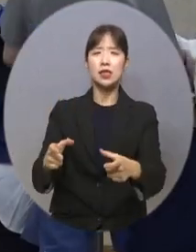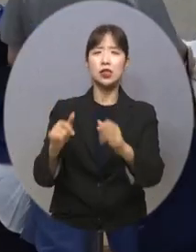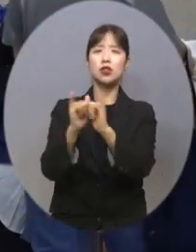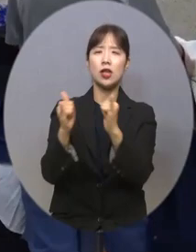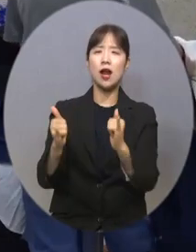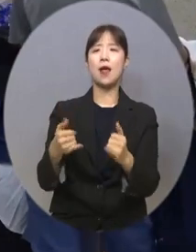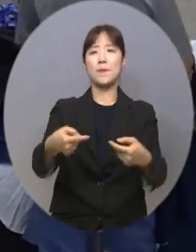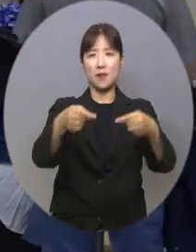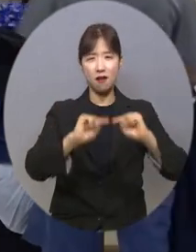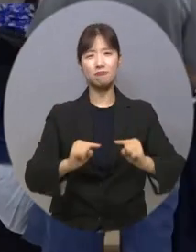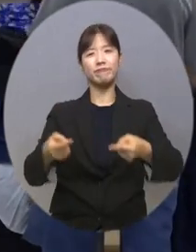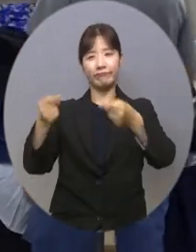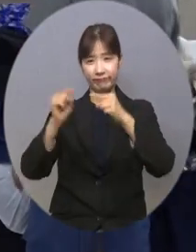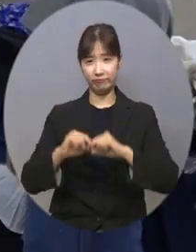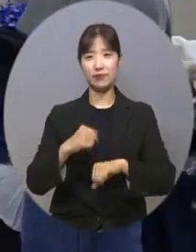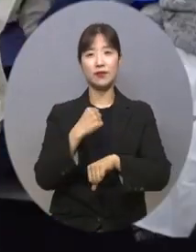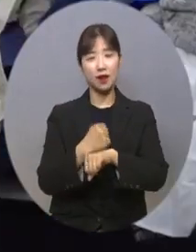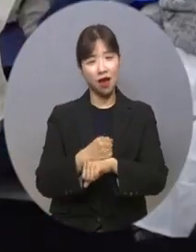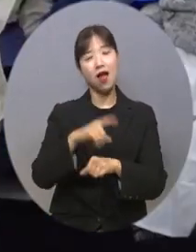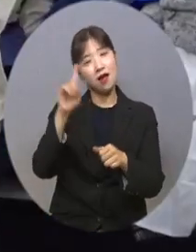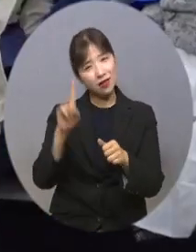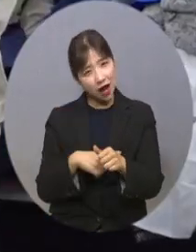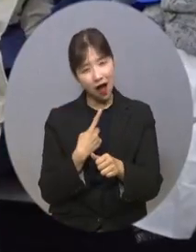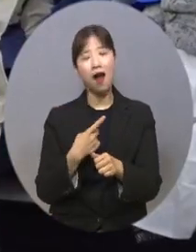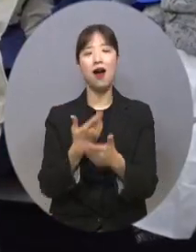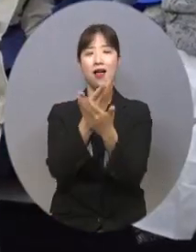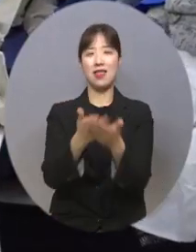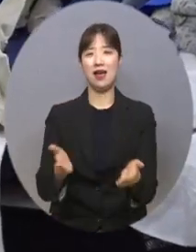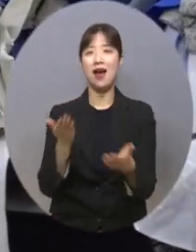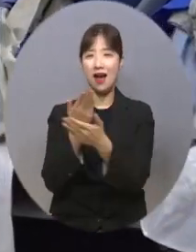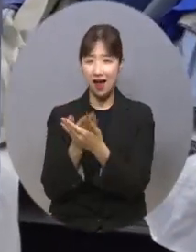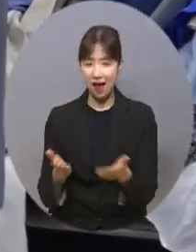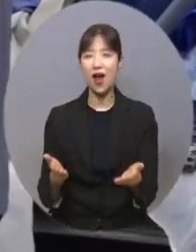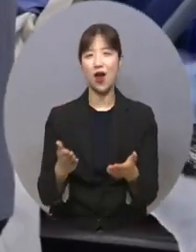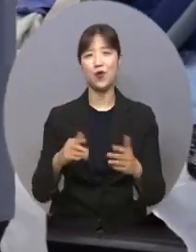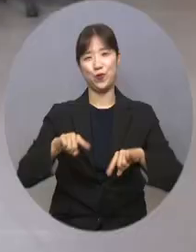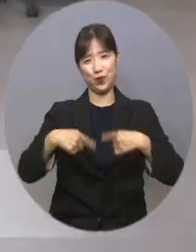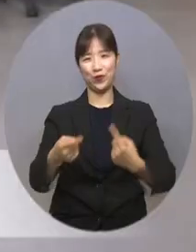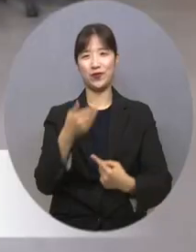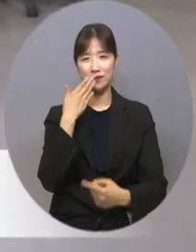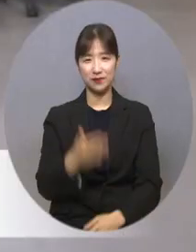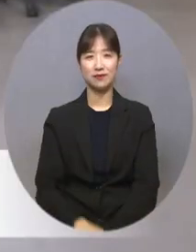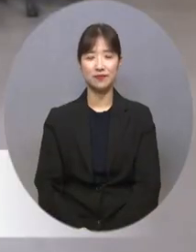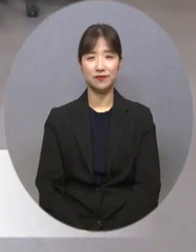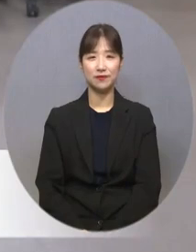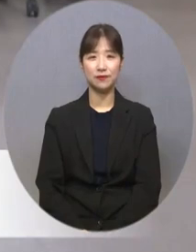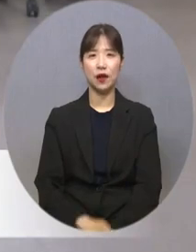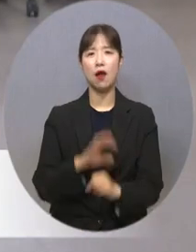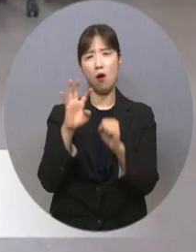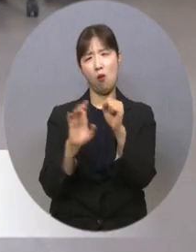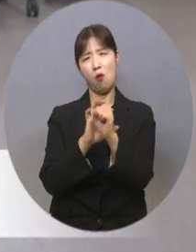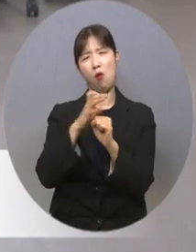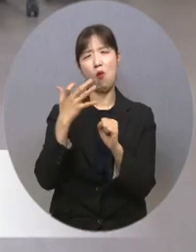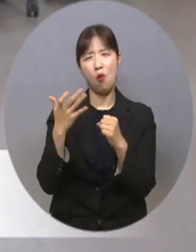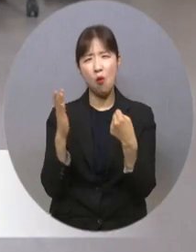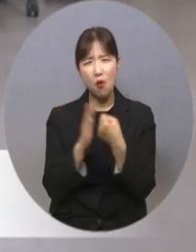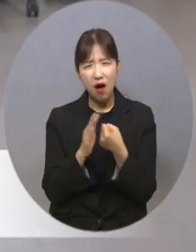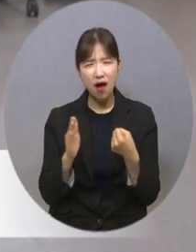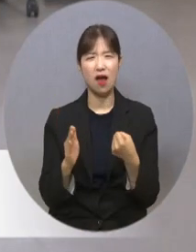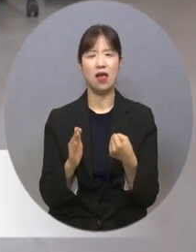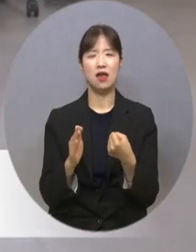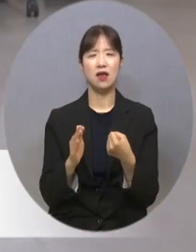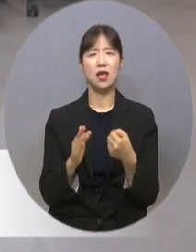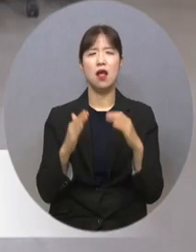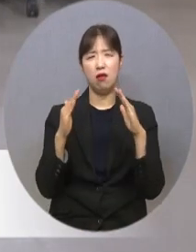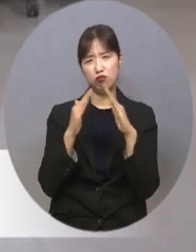참여한 모든 주민들이 자연스럽게 나눔에 동참할 수 있었습니다. 코로나를 겪으며